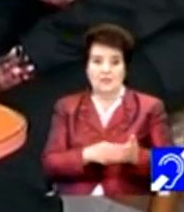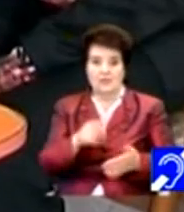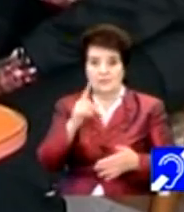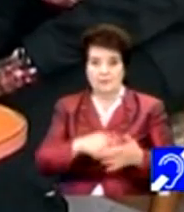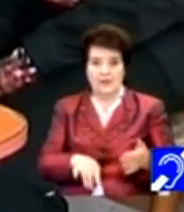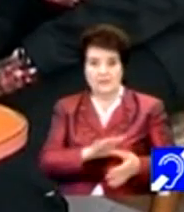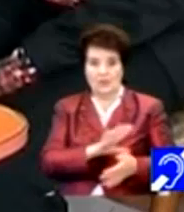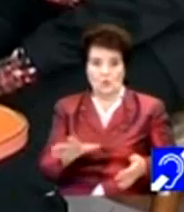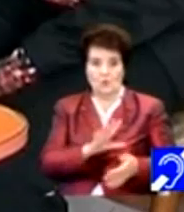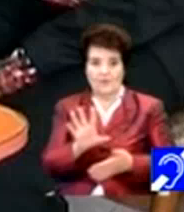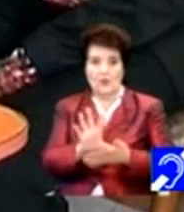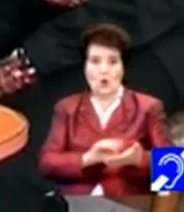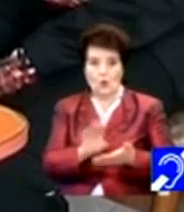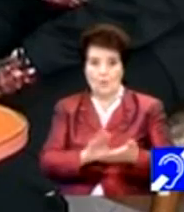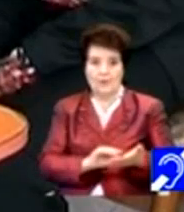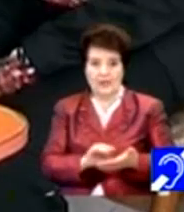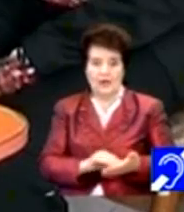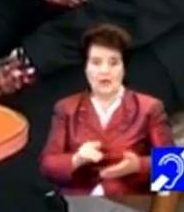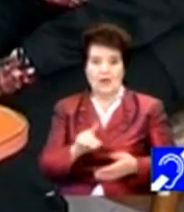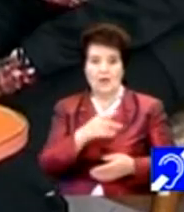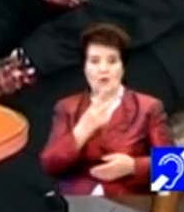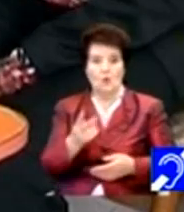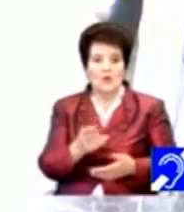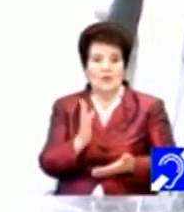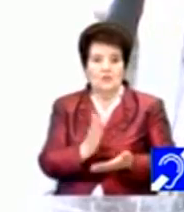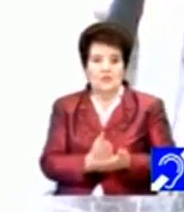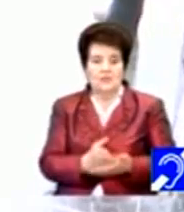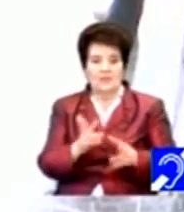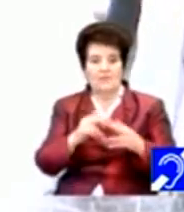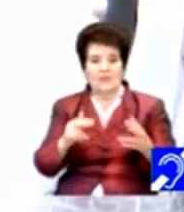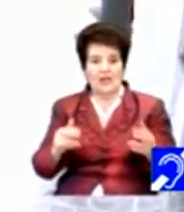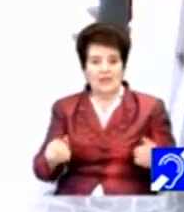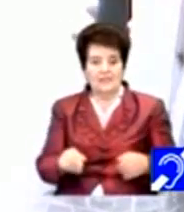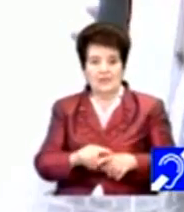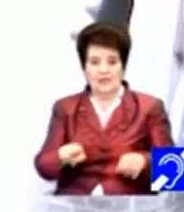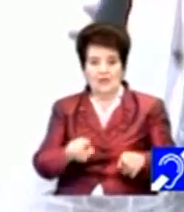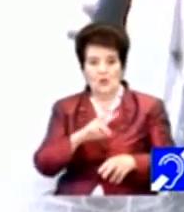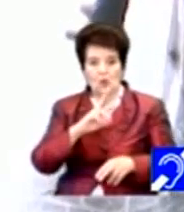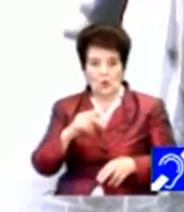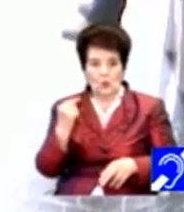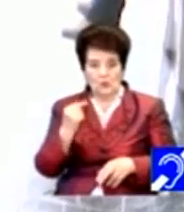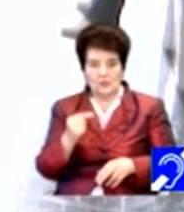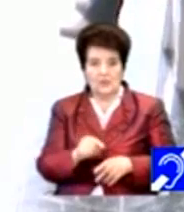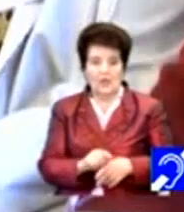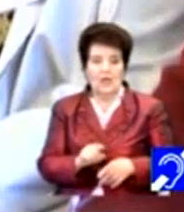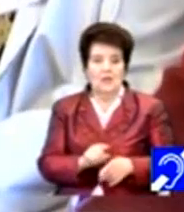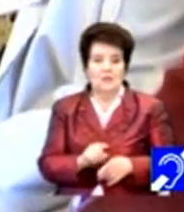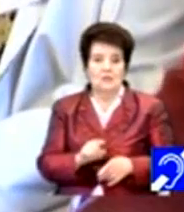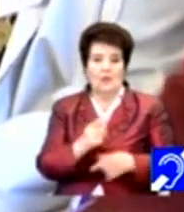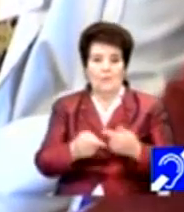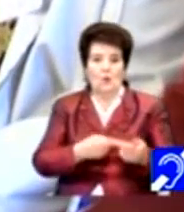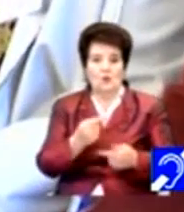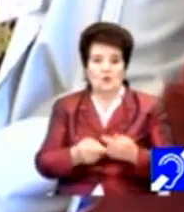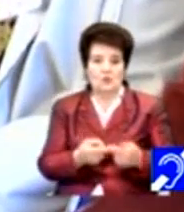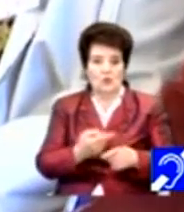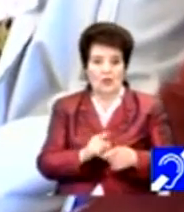nu fie o copiere a unor prevederi care există și în Federația Rusă. Activitatea de observare duce la transparentizarea procesului